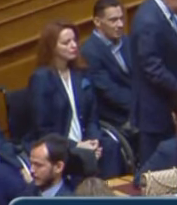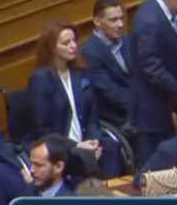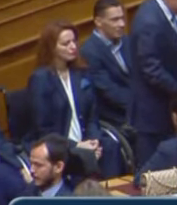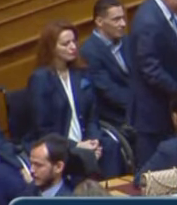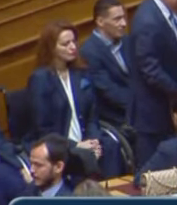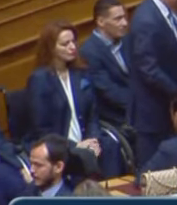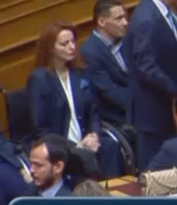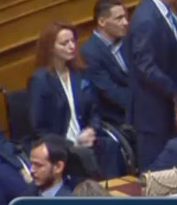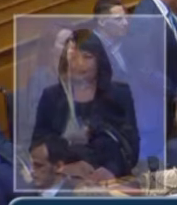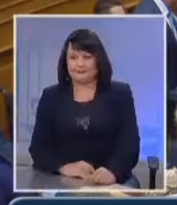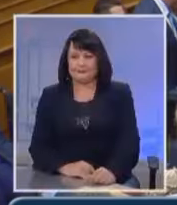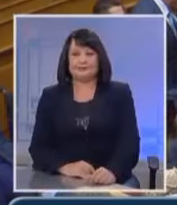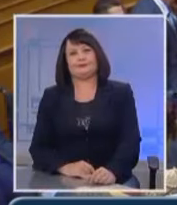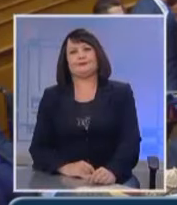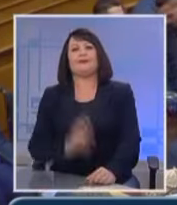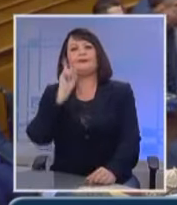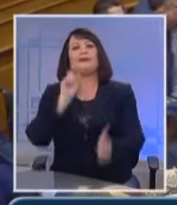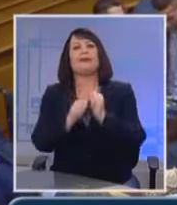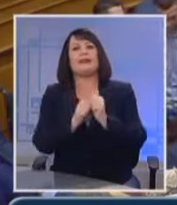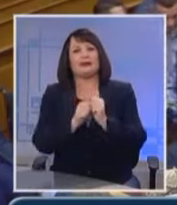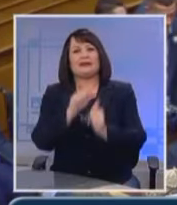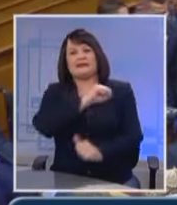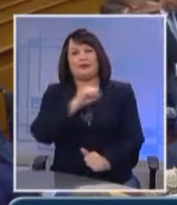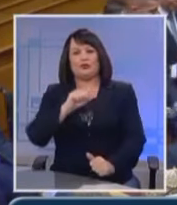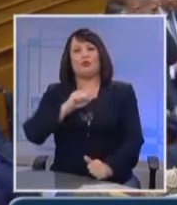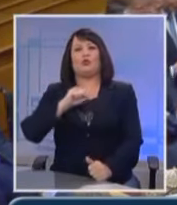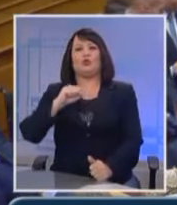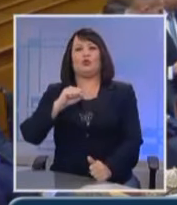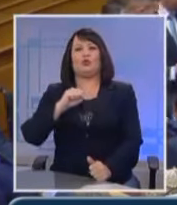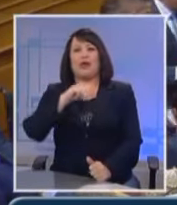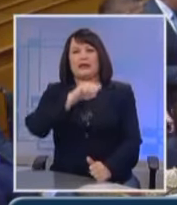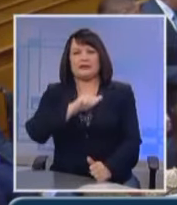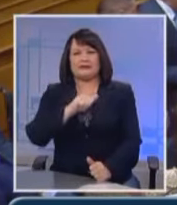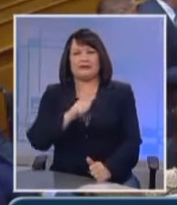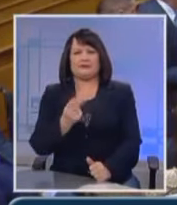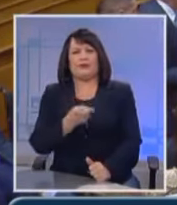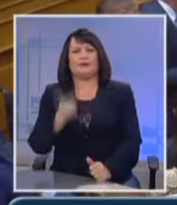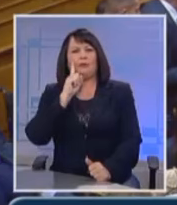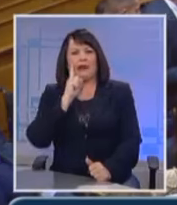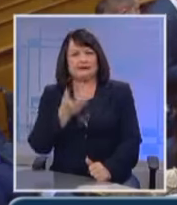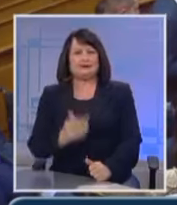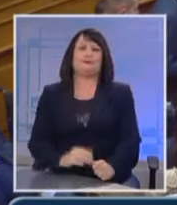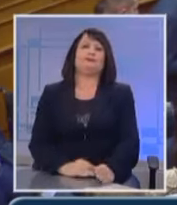η αθλήτρια Γιάννη Σταματοπούλου Αλεξάνδρα Αλκεστής